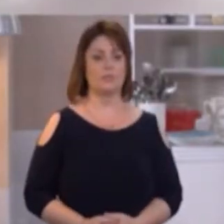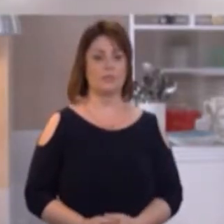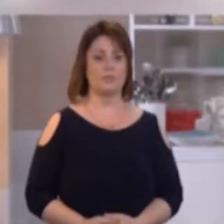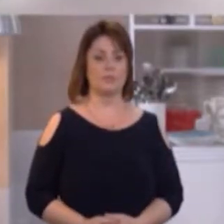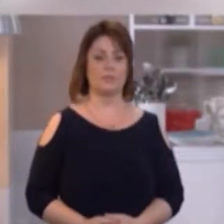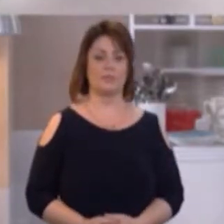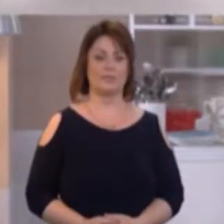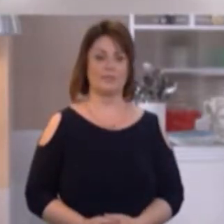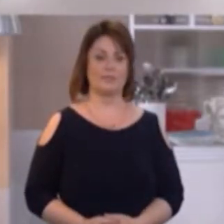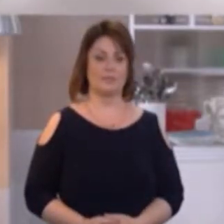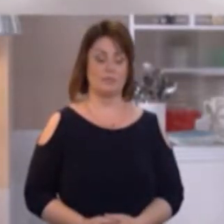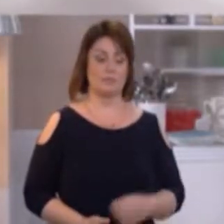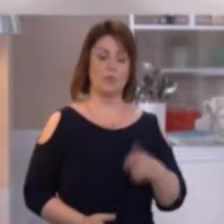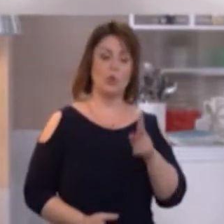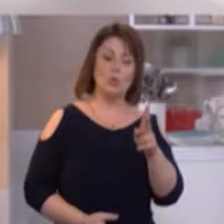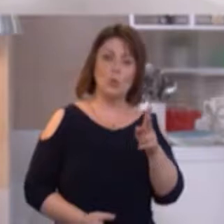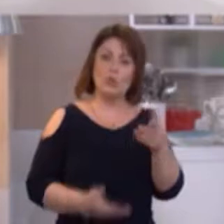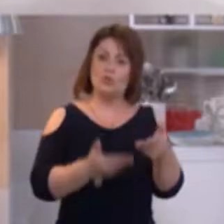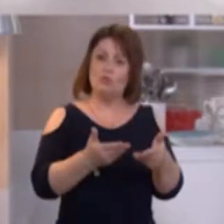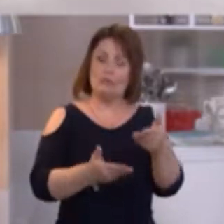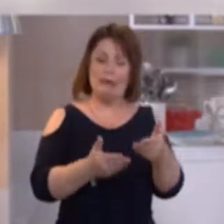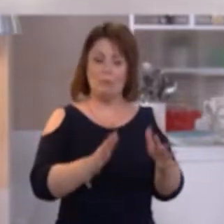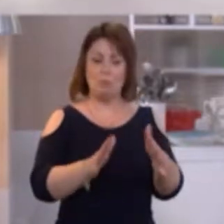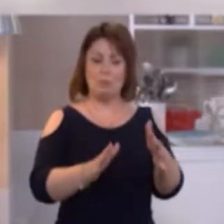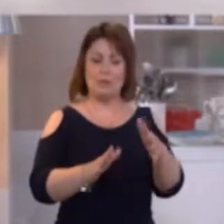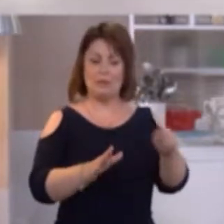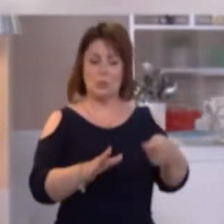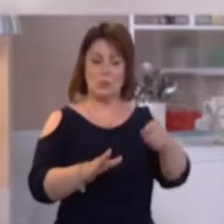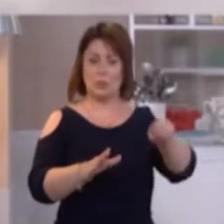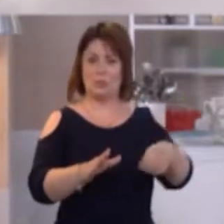I nostri 12 grammi, che sono circa due cucchiaini.